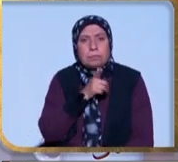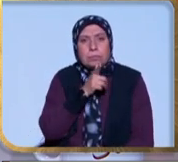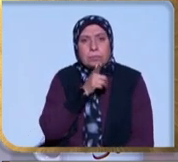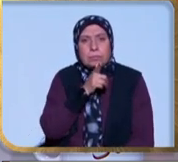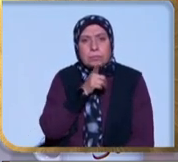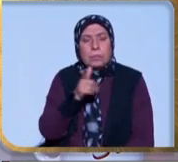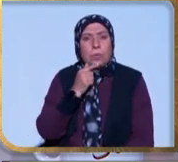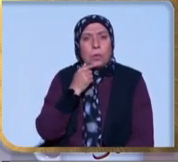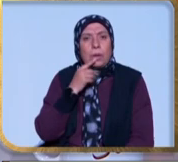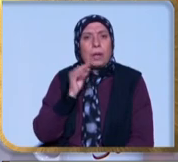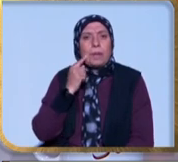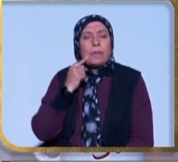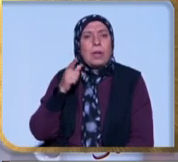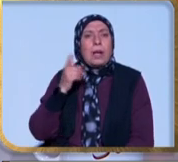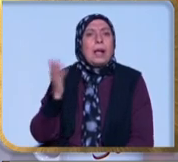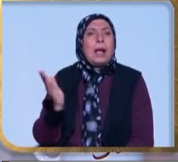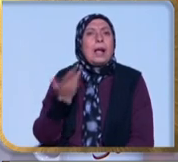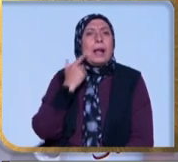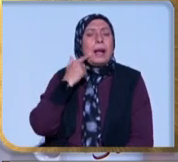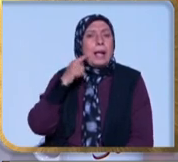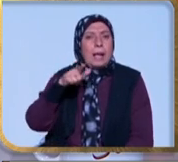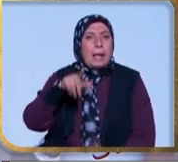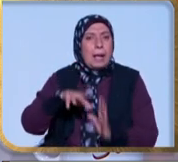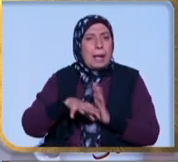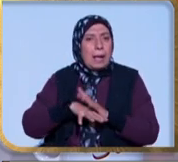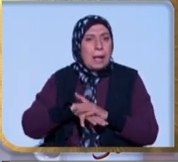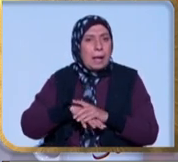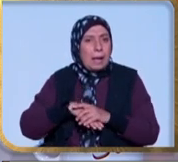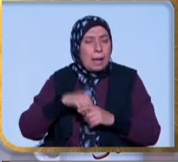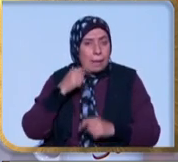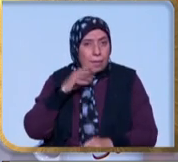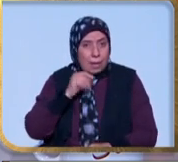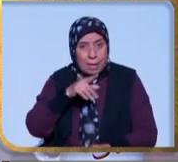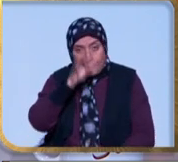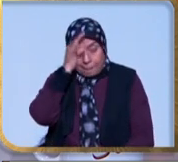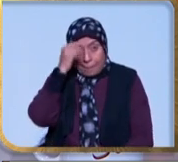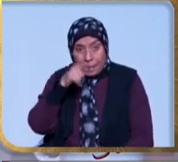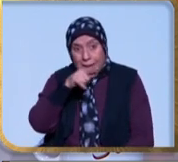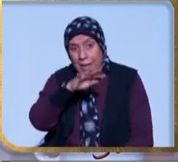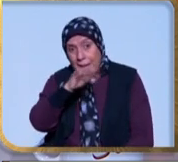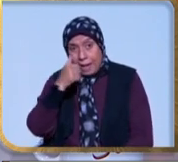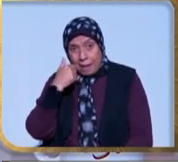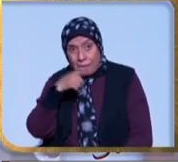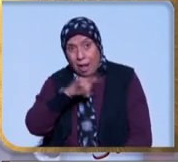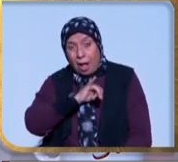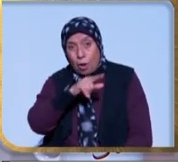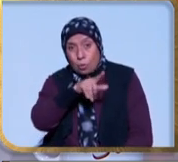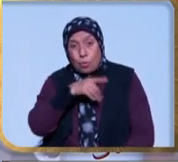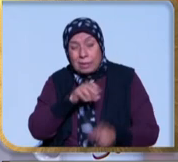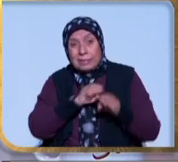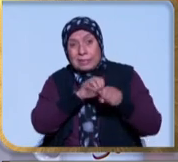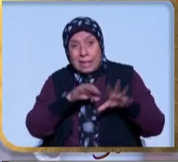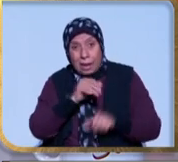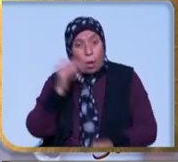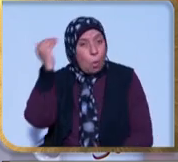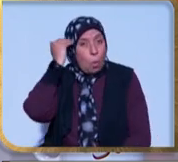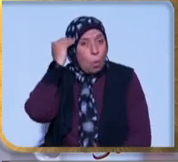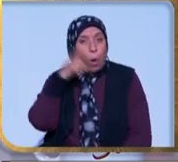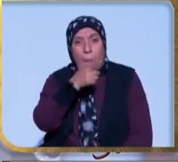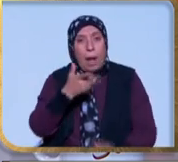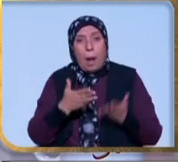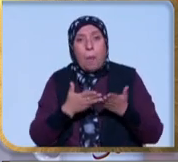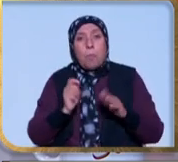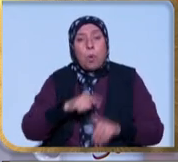وقالوا مهما تأتنا به من آية لتسحرنا بها فما نحن لك بمؤمنين. يعني كل